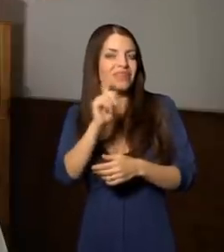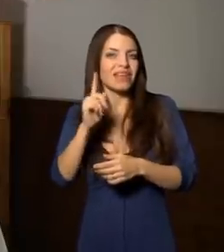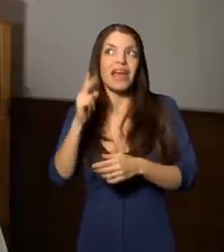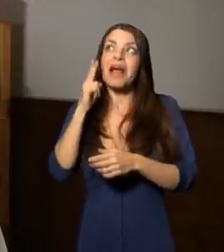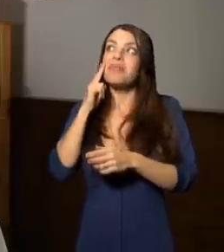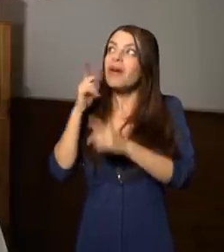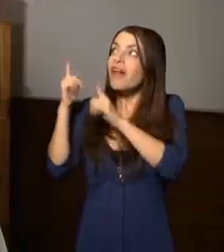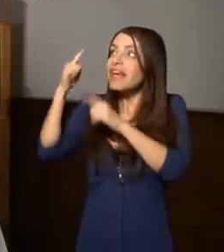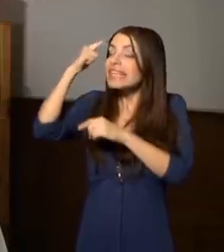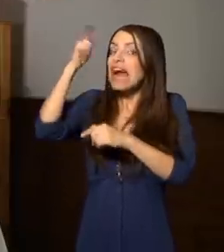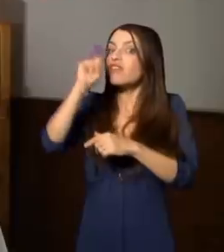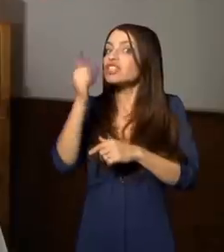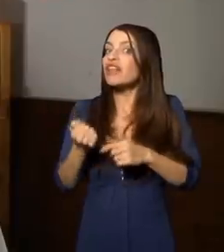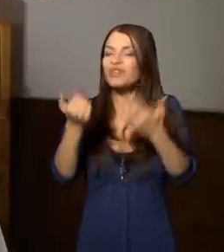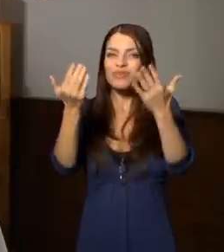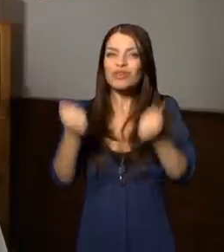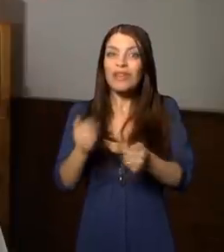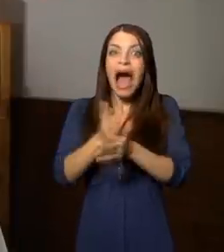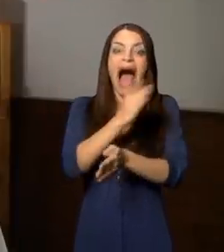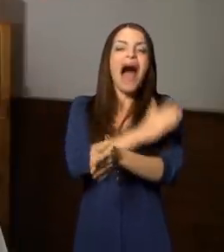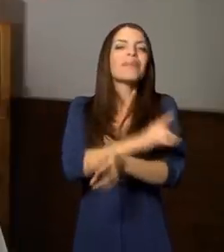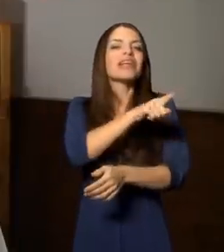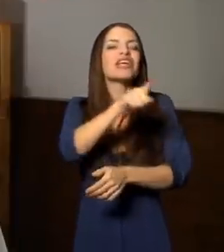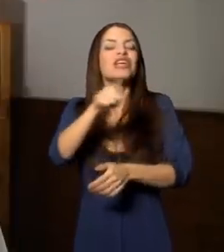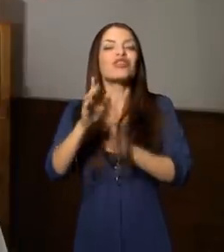jaf x'teħtieġu qabel ma titolbuh intom.